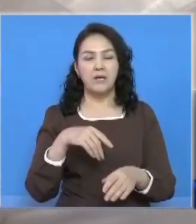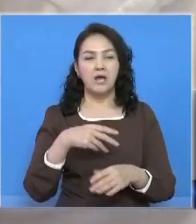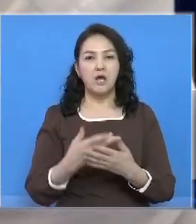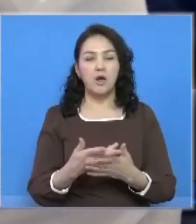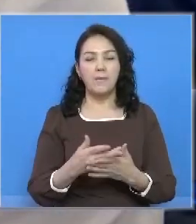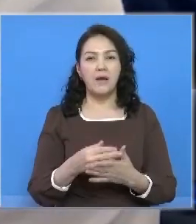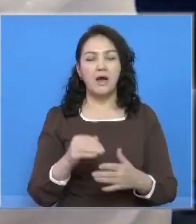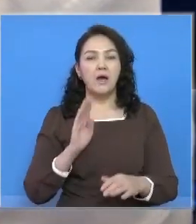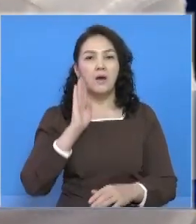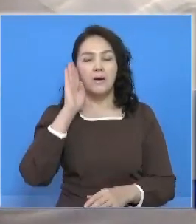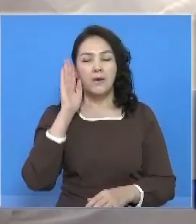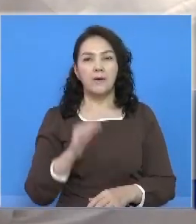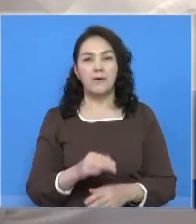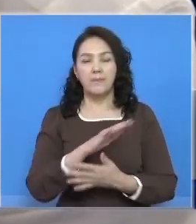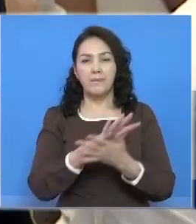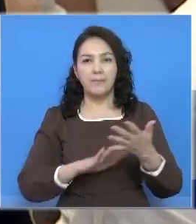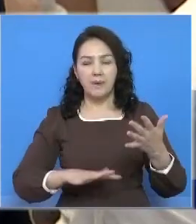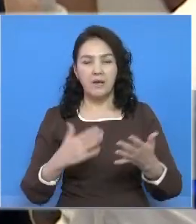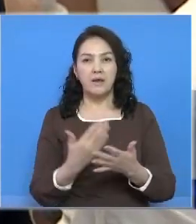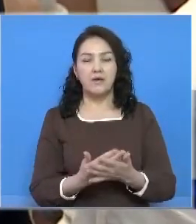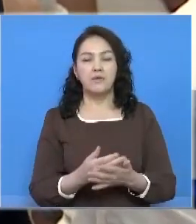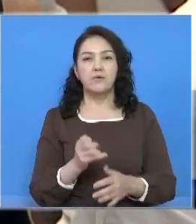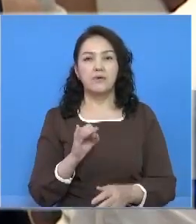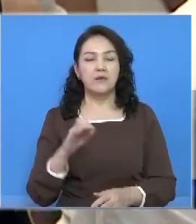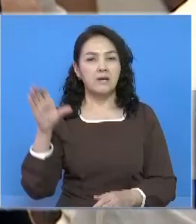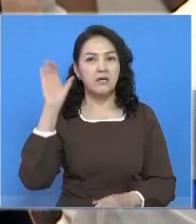таң рауанда батқанша құлшылығын жалғастырды. Уағыз